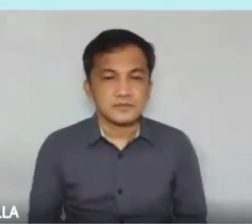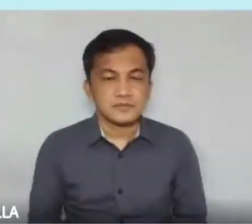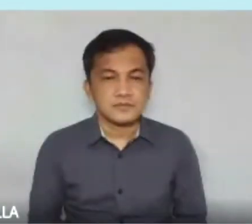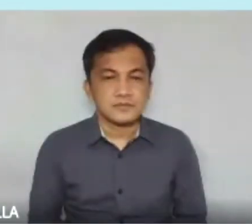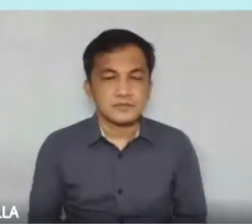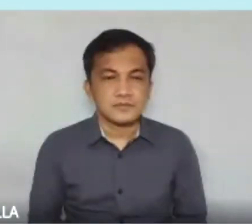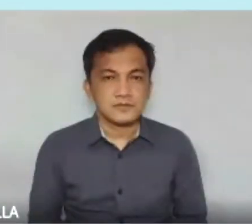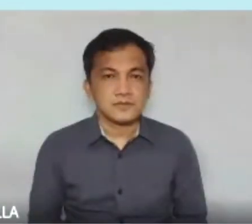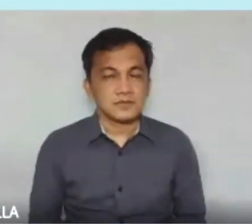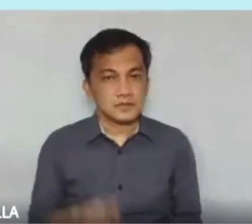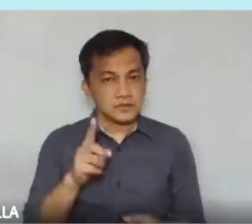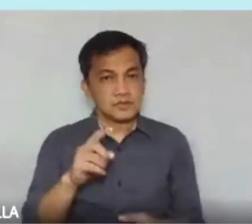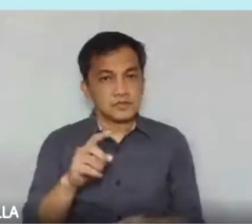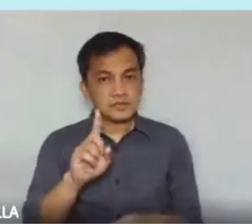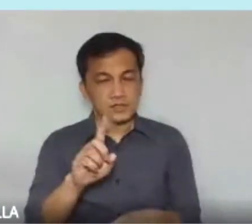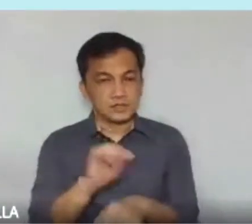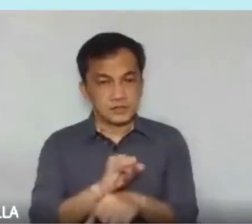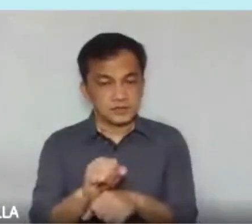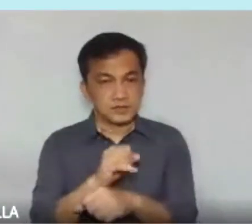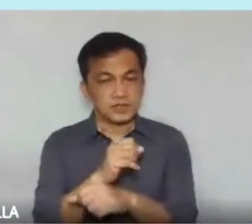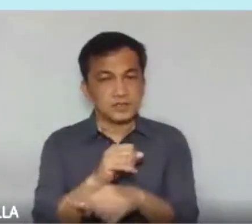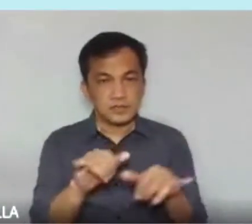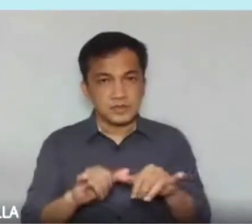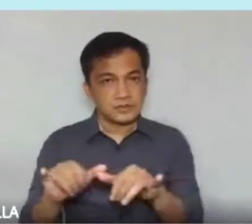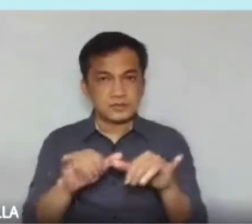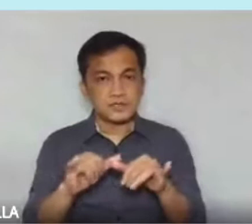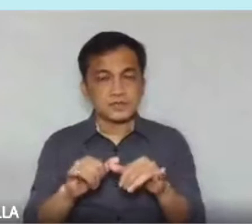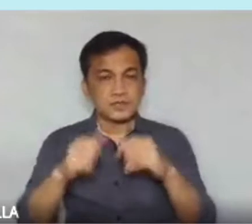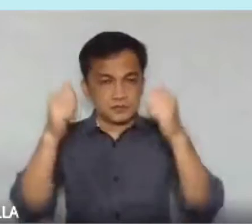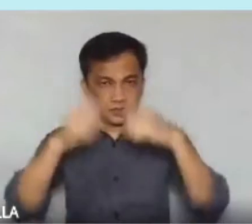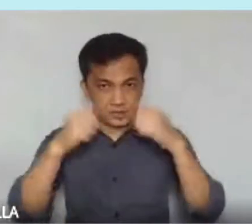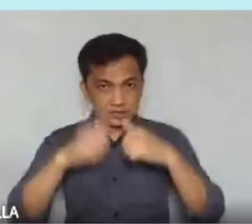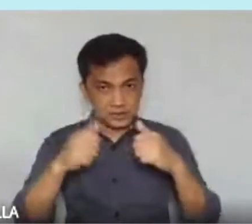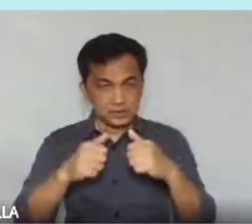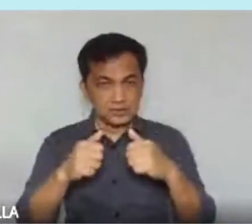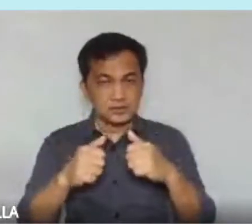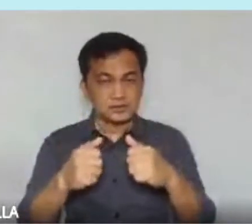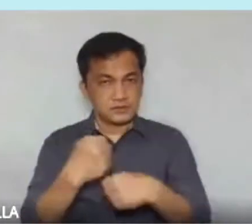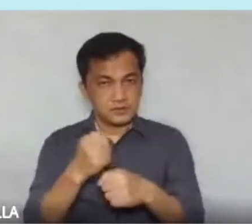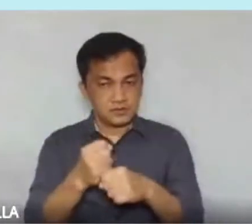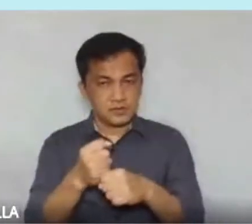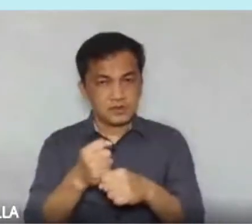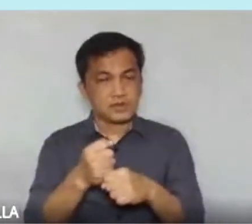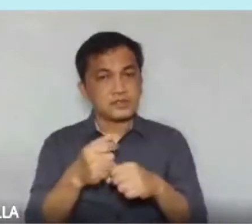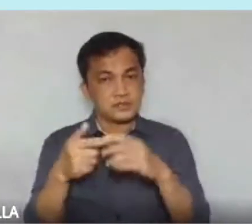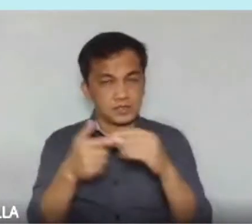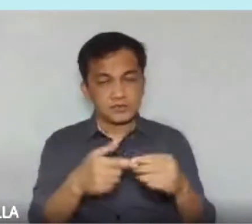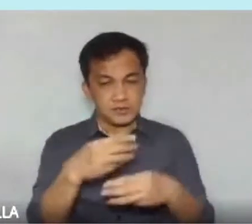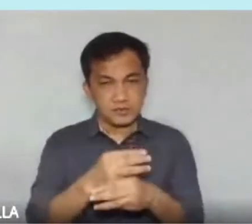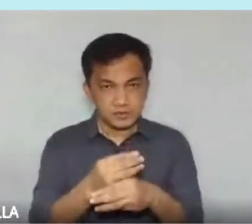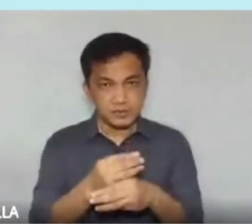Sa isang industry, ang standards ay pinagkakasunduan at ginagawang gabay ng mga manufacturer,